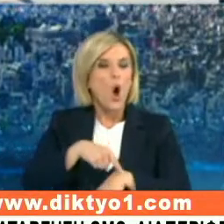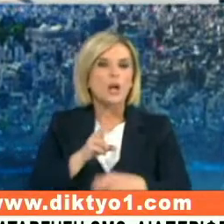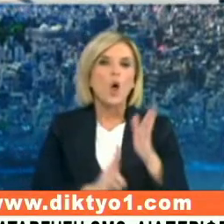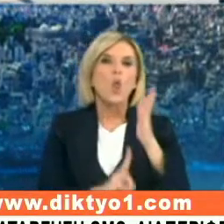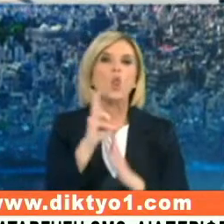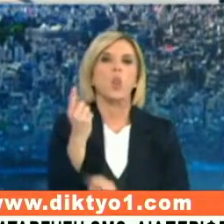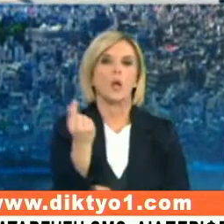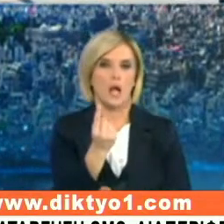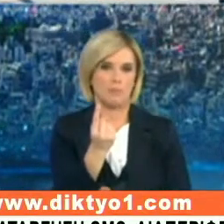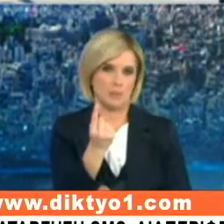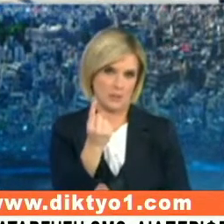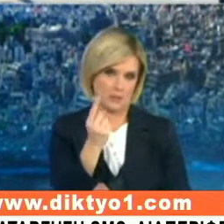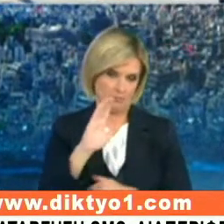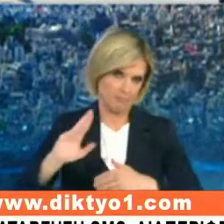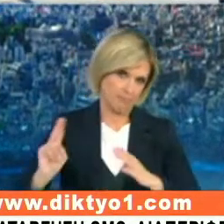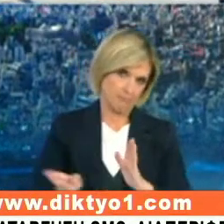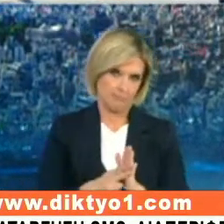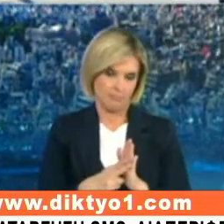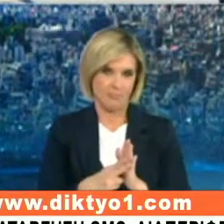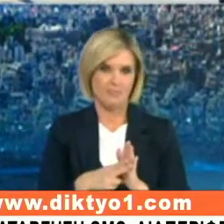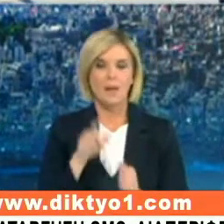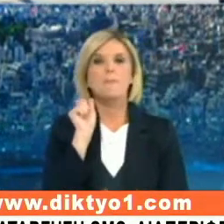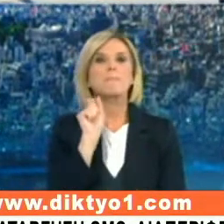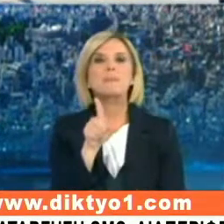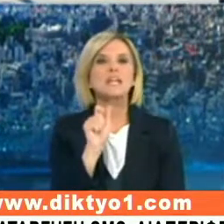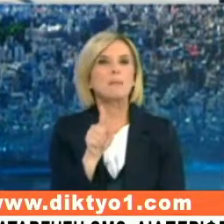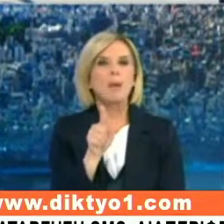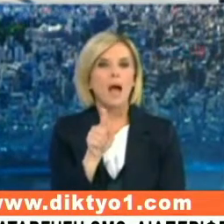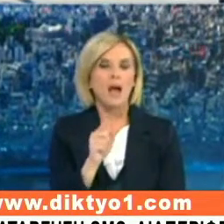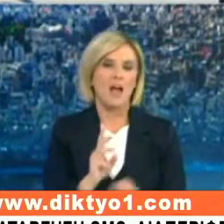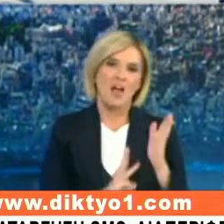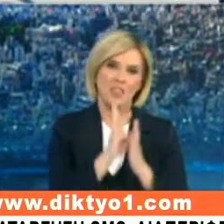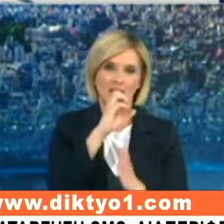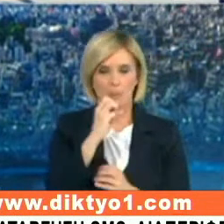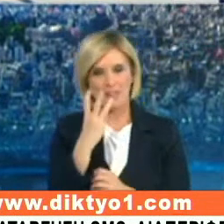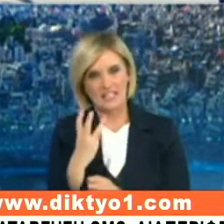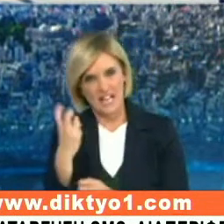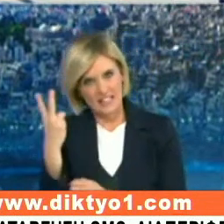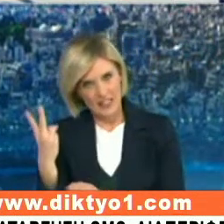την Παρασκευή. Καταργούνται τα μηνύματα προς το 13.033 και το